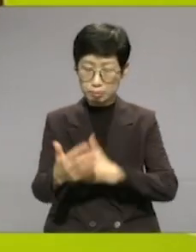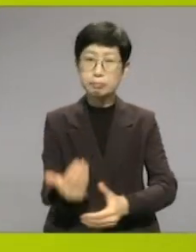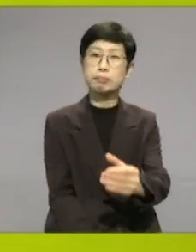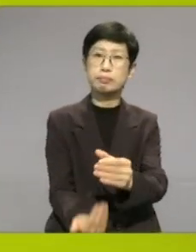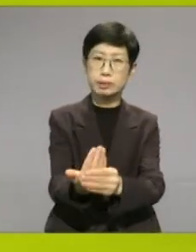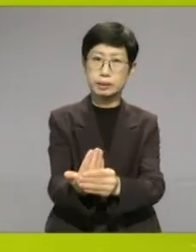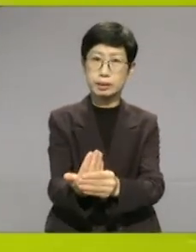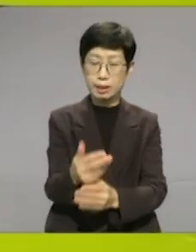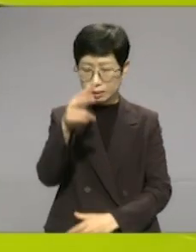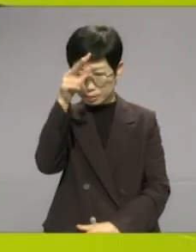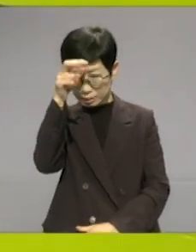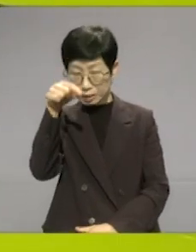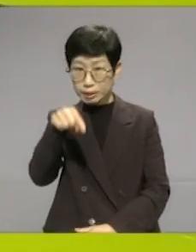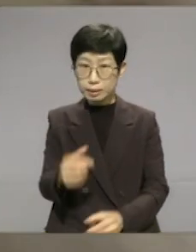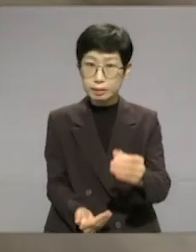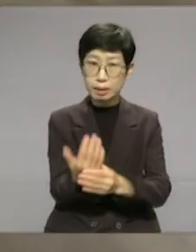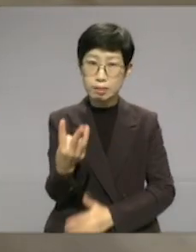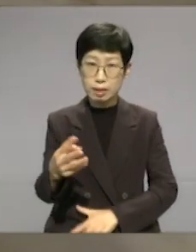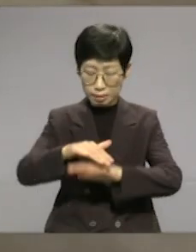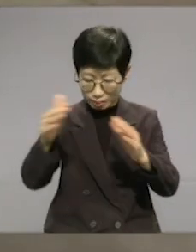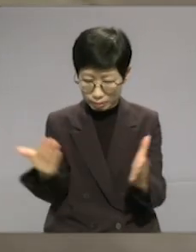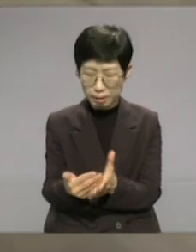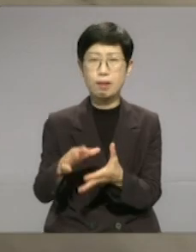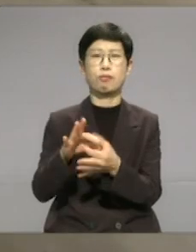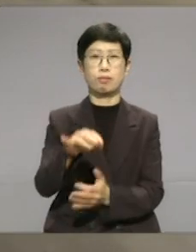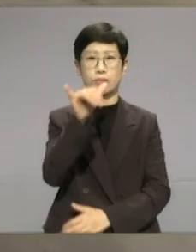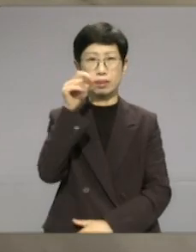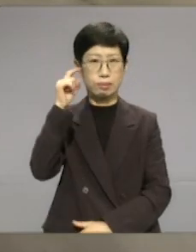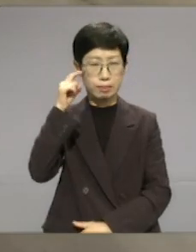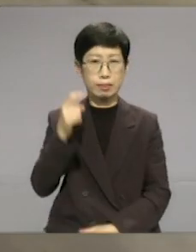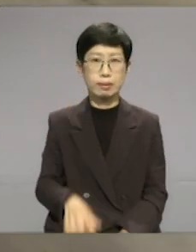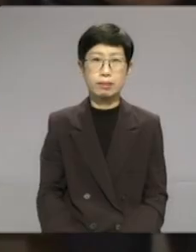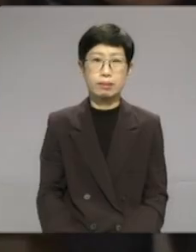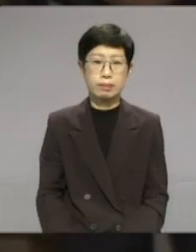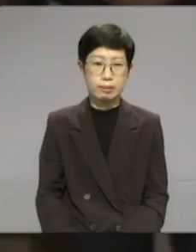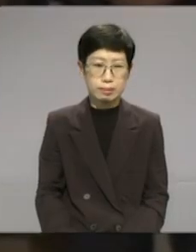발생했는데 경찰은이 사건들이 모두 연관되어 있다고 보고 있습니다지